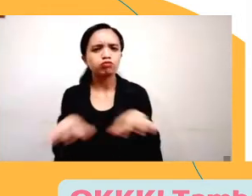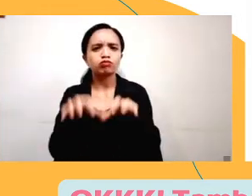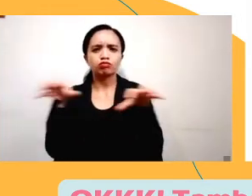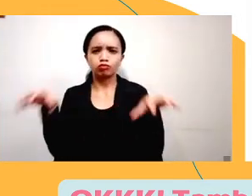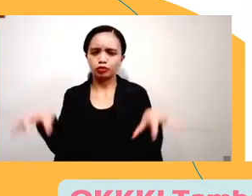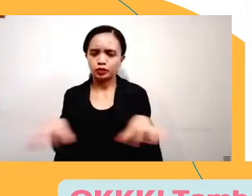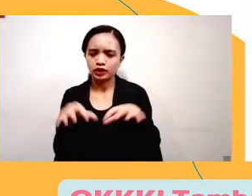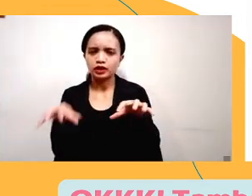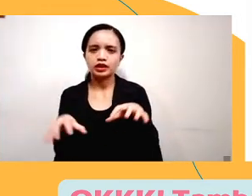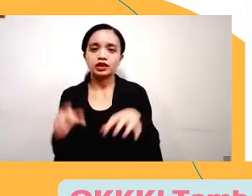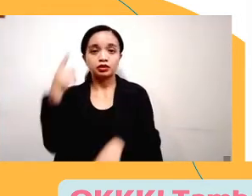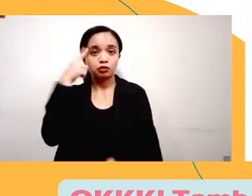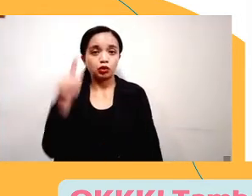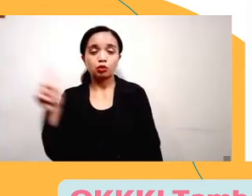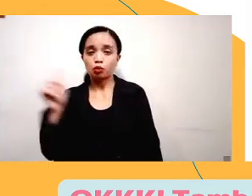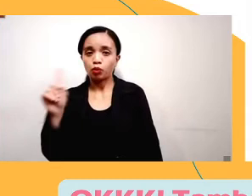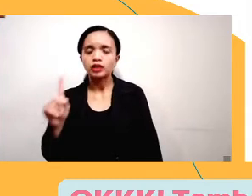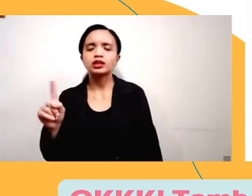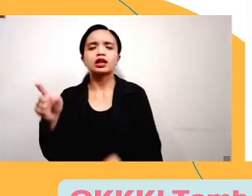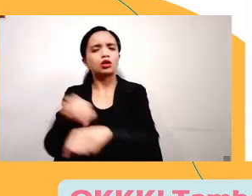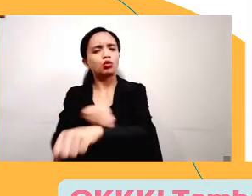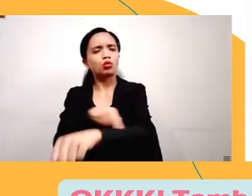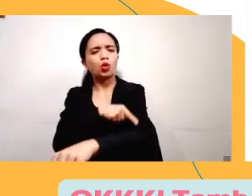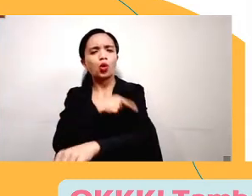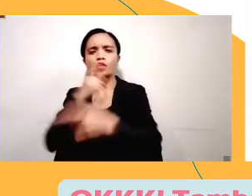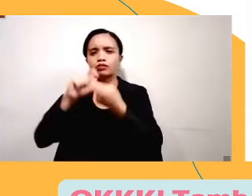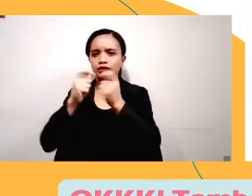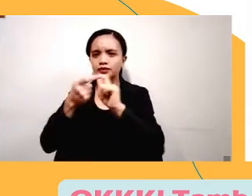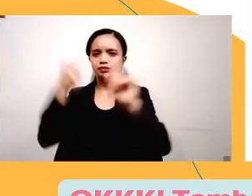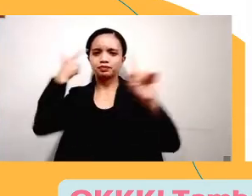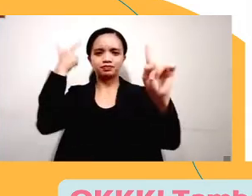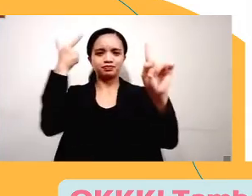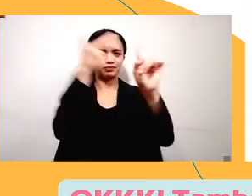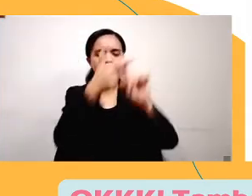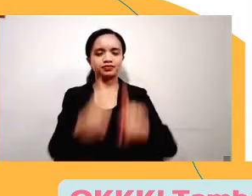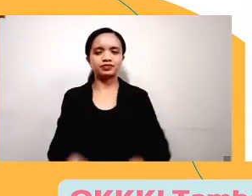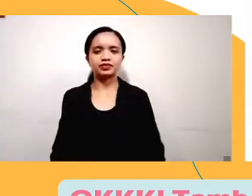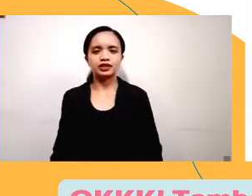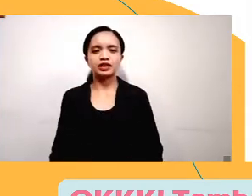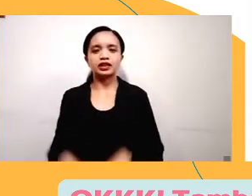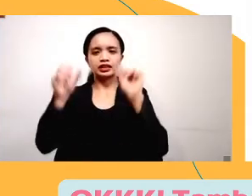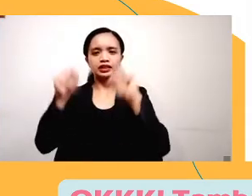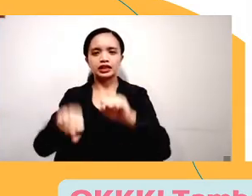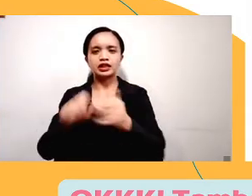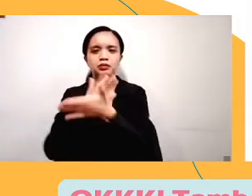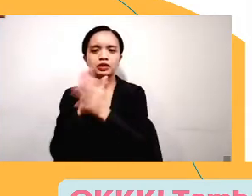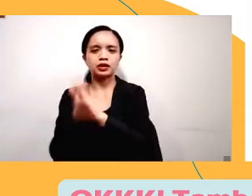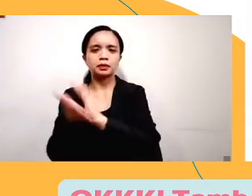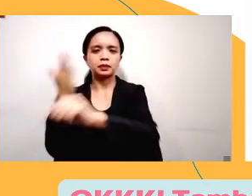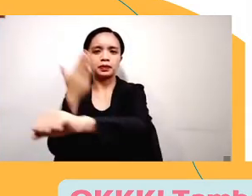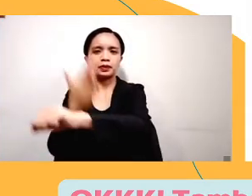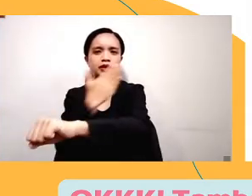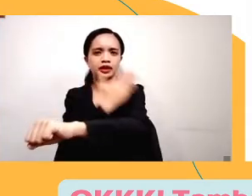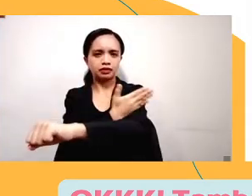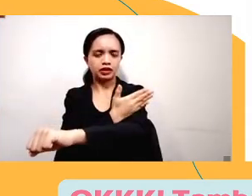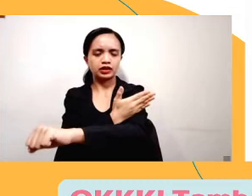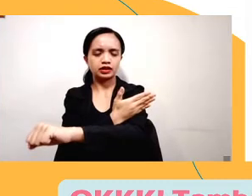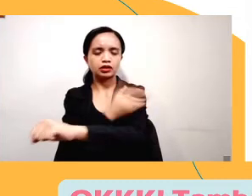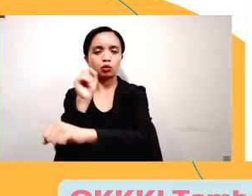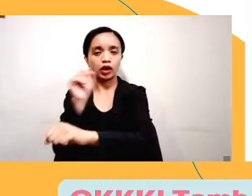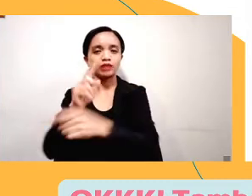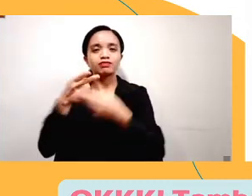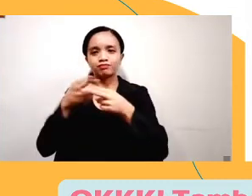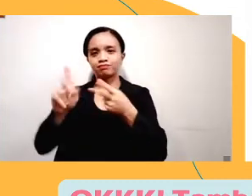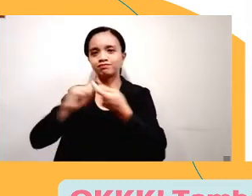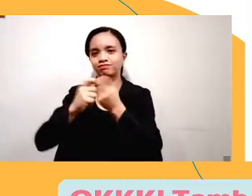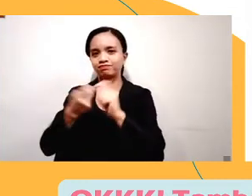ating mga long-term or mga bigger goals natin. Diba? Mas nade-develop, sabi ni Jay, kapag mayroong mga short-term goals.